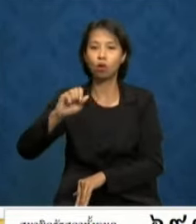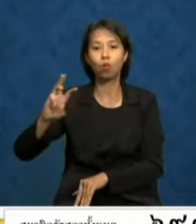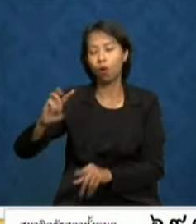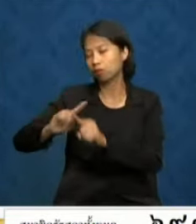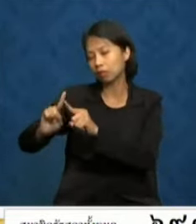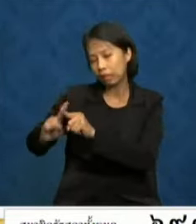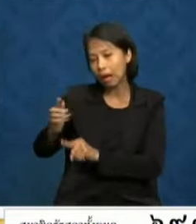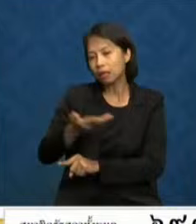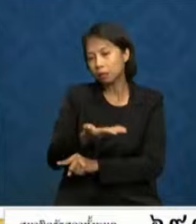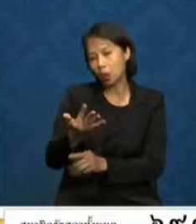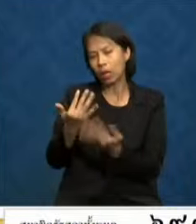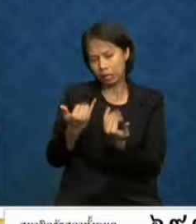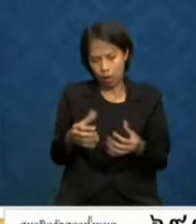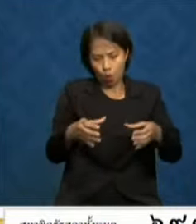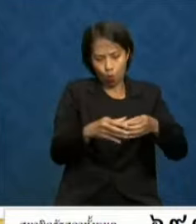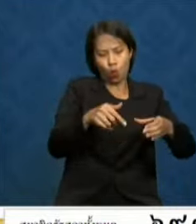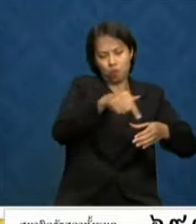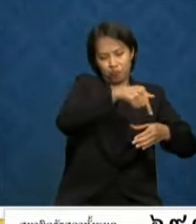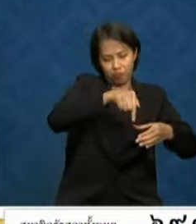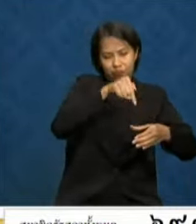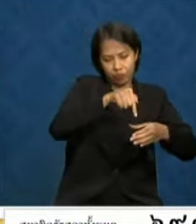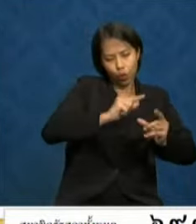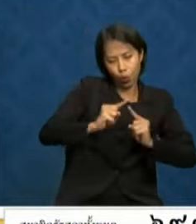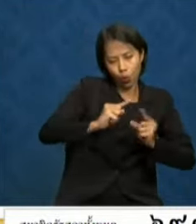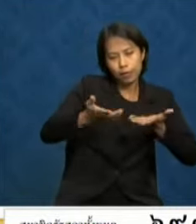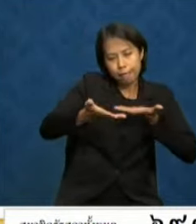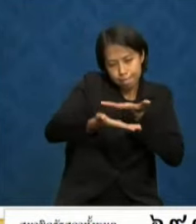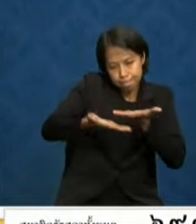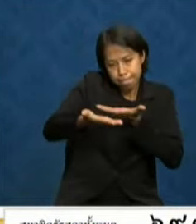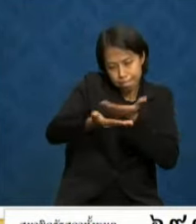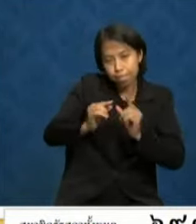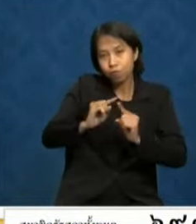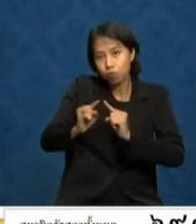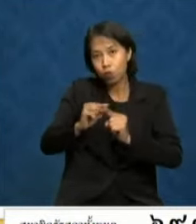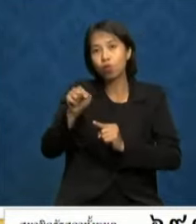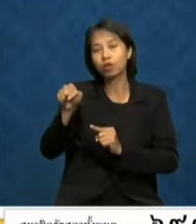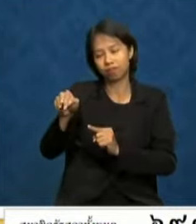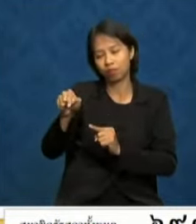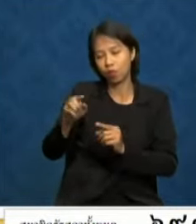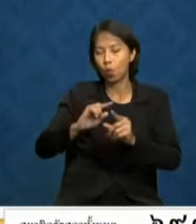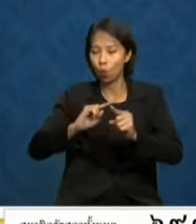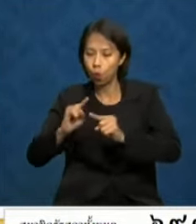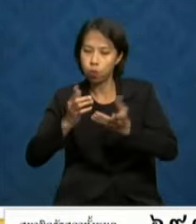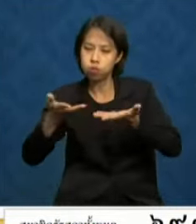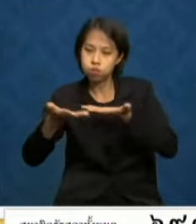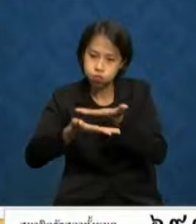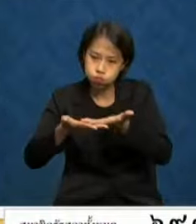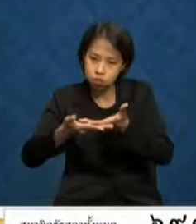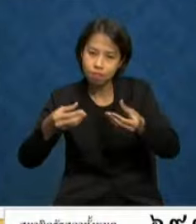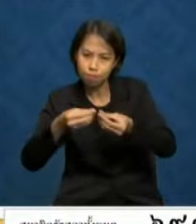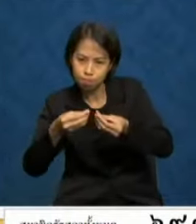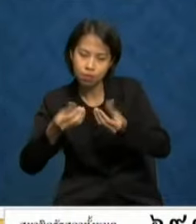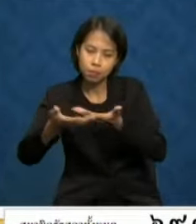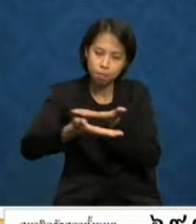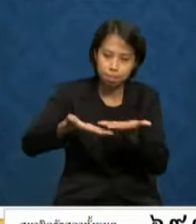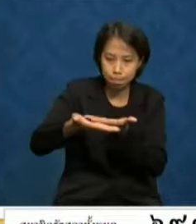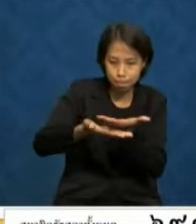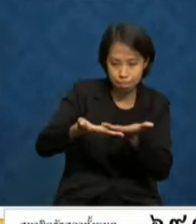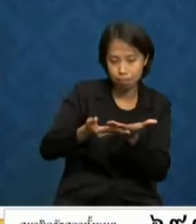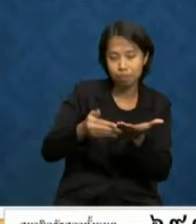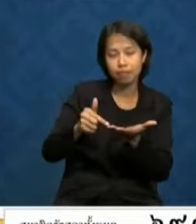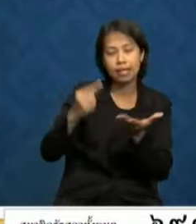ว่าคณะเจรจาเนี่ยจะทำการเจรจาต่อรองและก็ตัดสินใจบนพื้นฐ